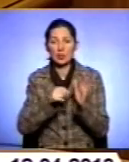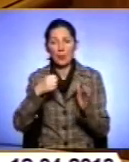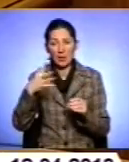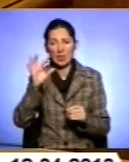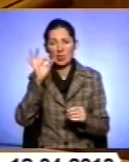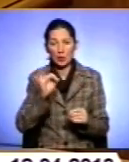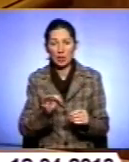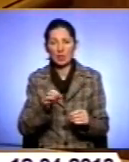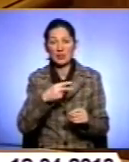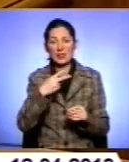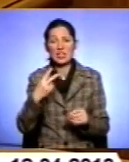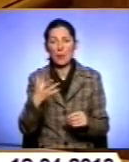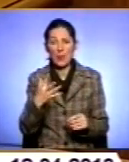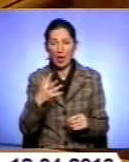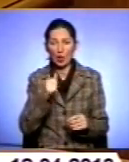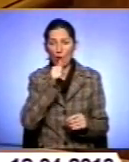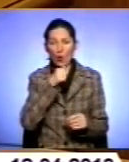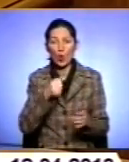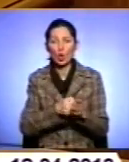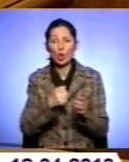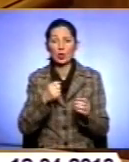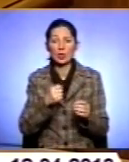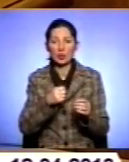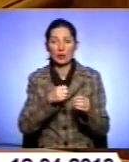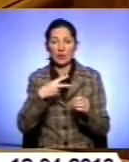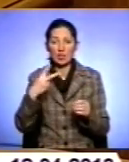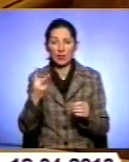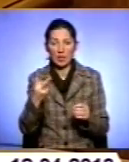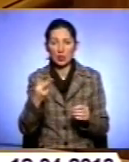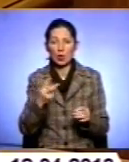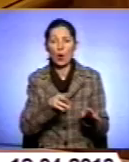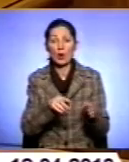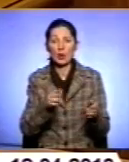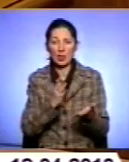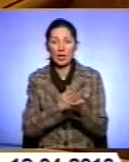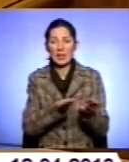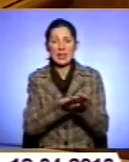76,15%, а з 2005 року до 2012 він зберігається на рівні